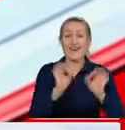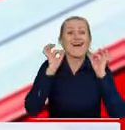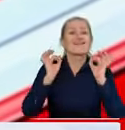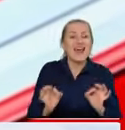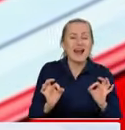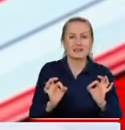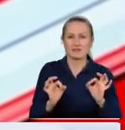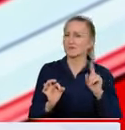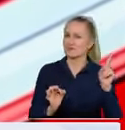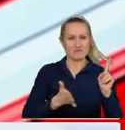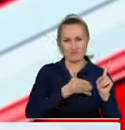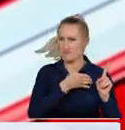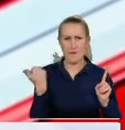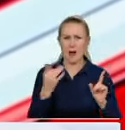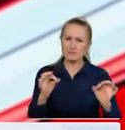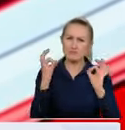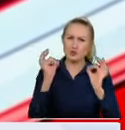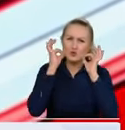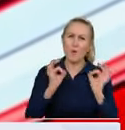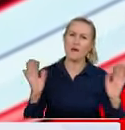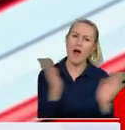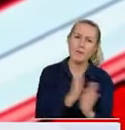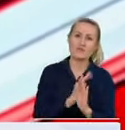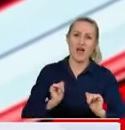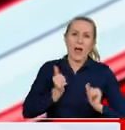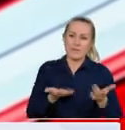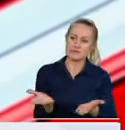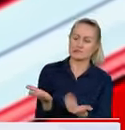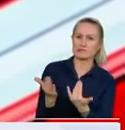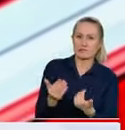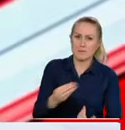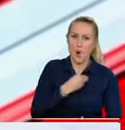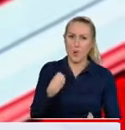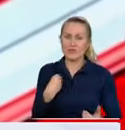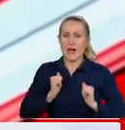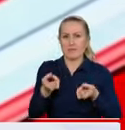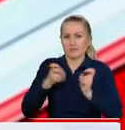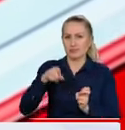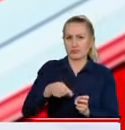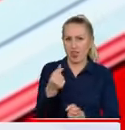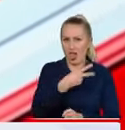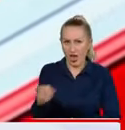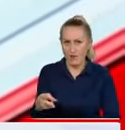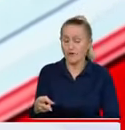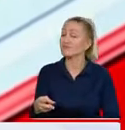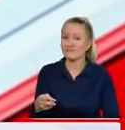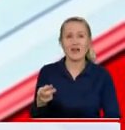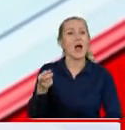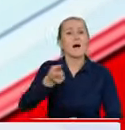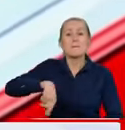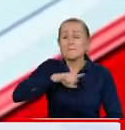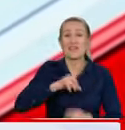nie ma odpowiedniego klimatu w Unii, aby zachęcać Polskę do tego, aby wprowadzała euro i sama sobie tym